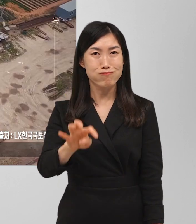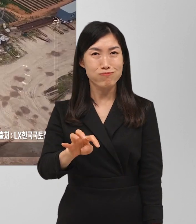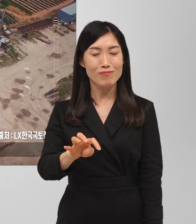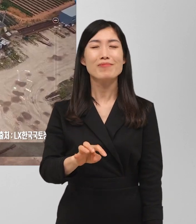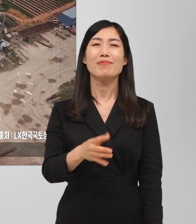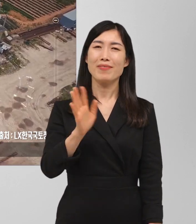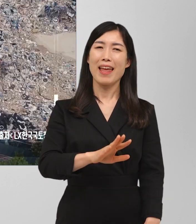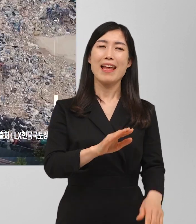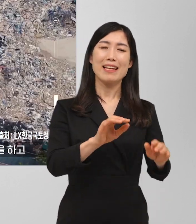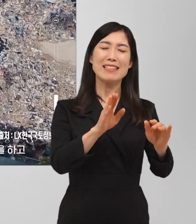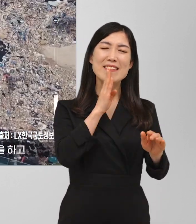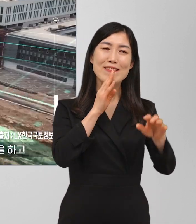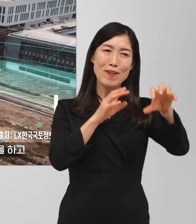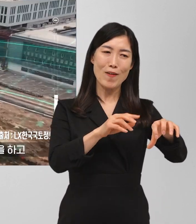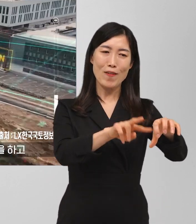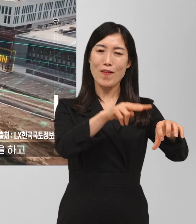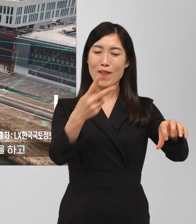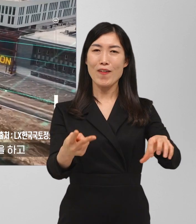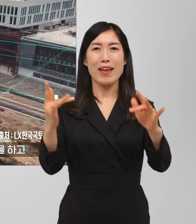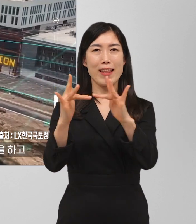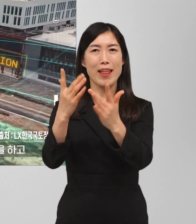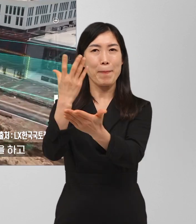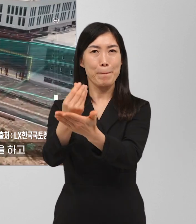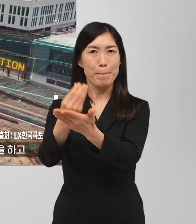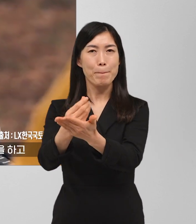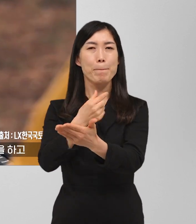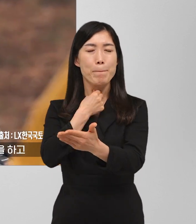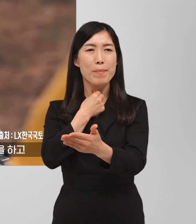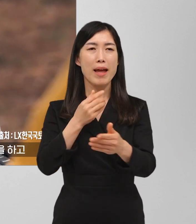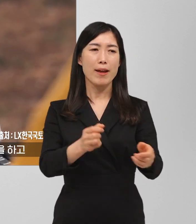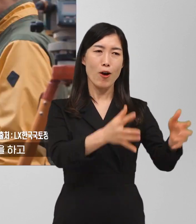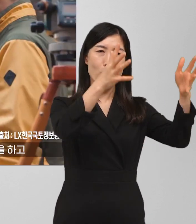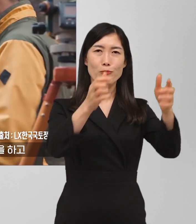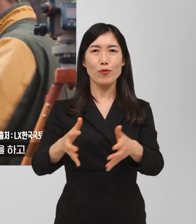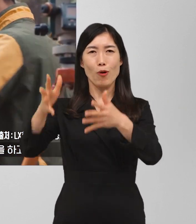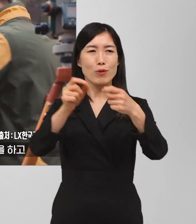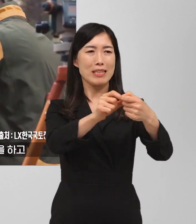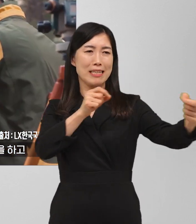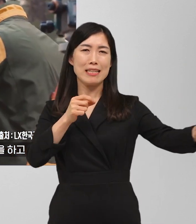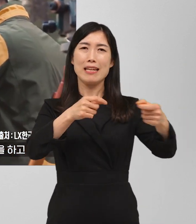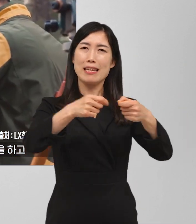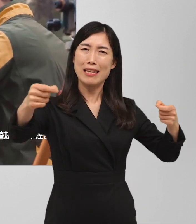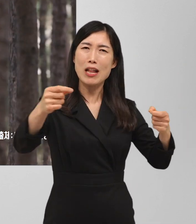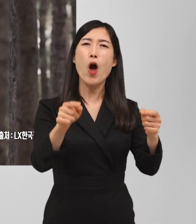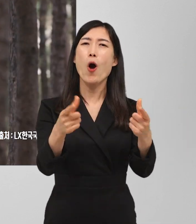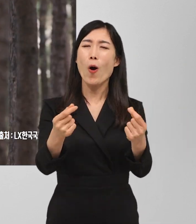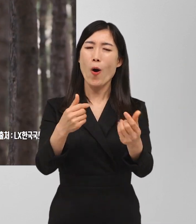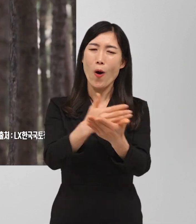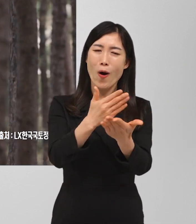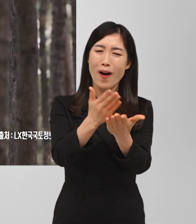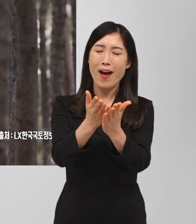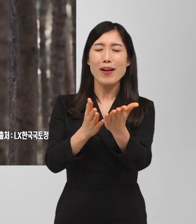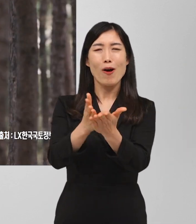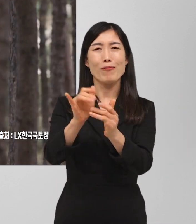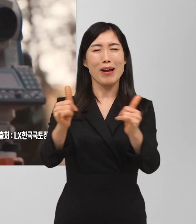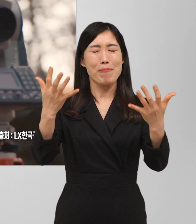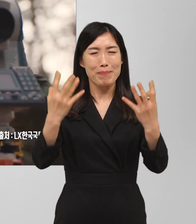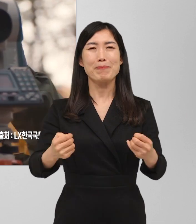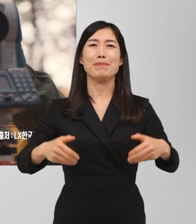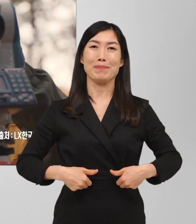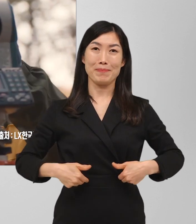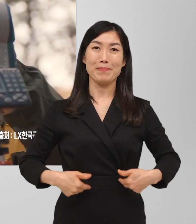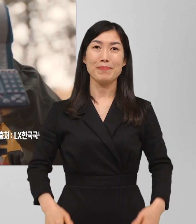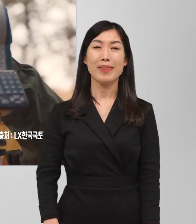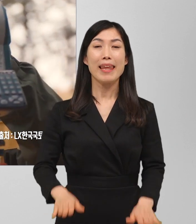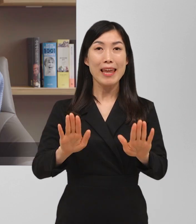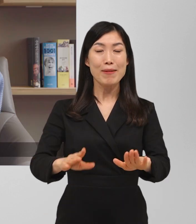위한 측량업들, 그리고 그것들을 공간 정보로 다시 변환하고 또 시뮬레이션을 하고 정말 많은 직군들의